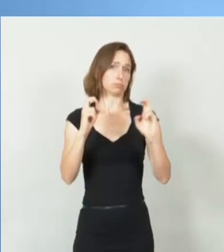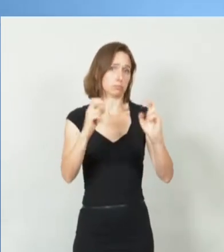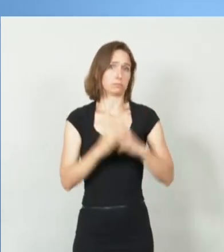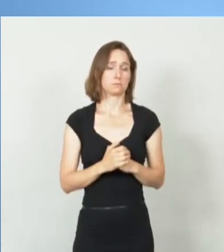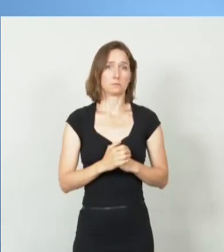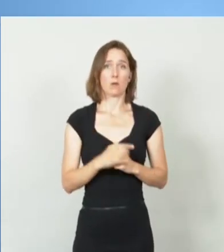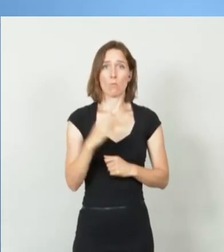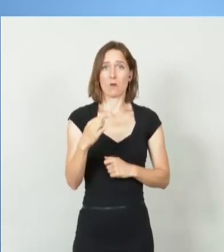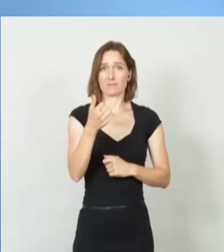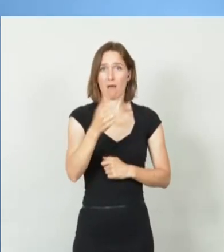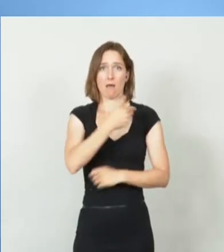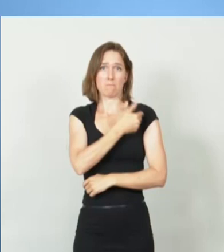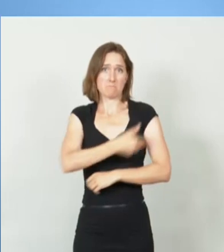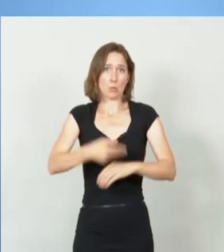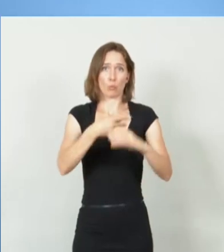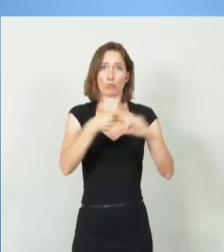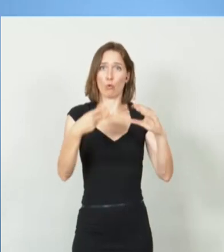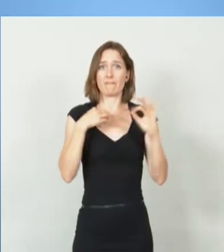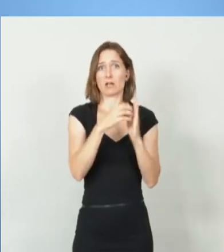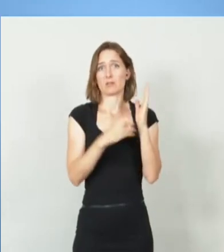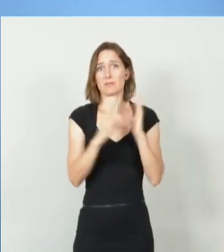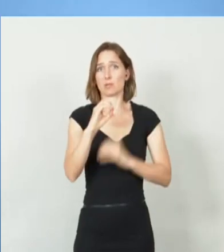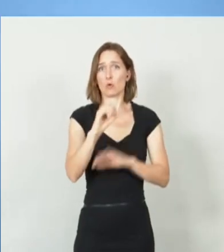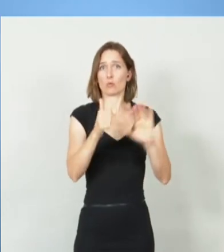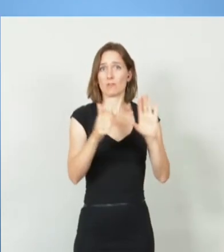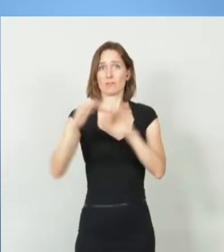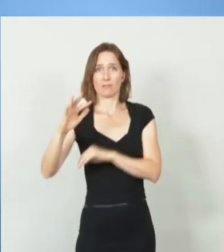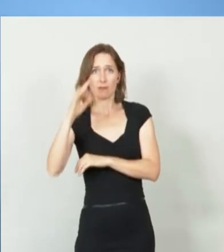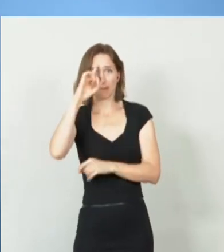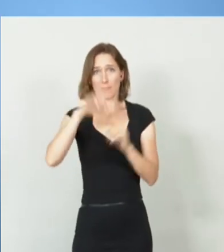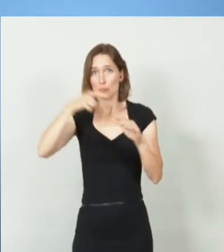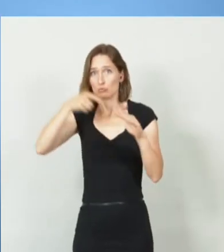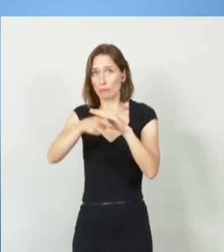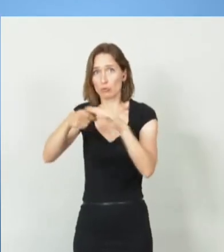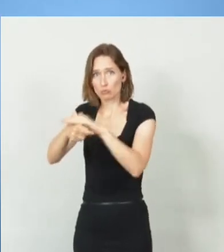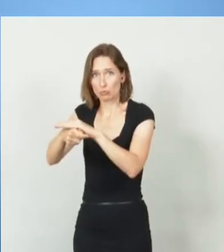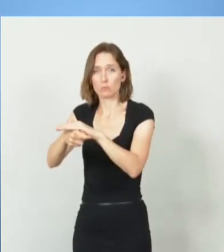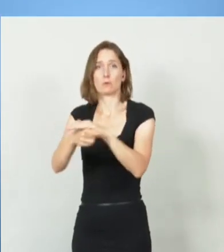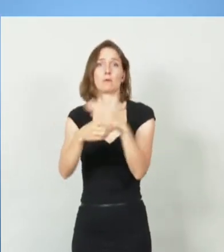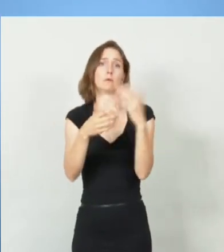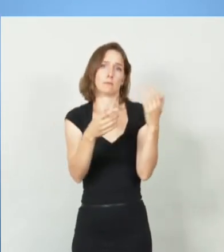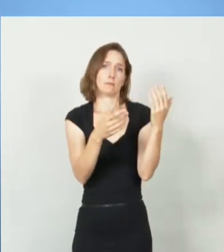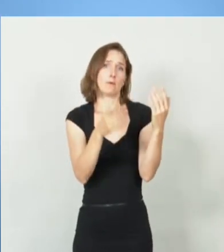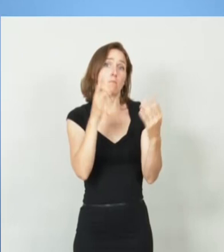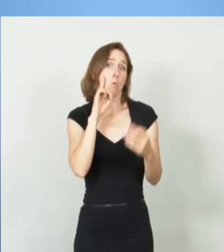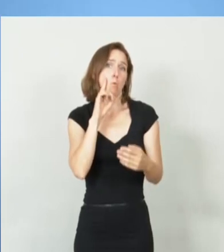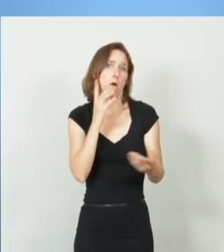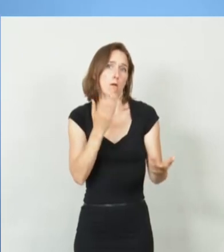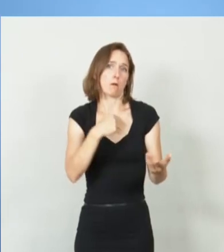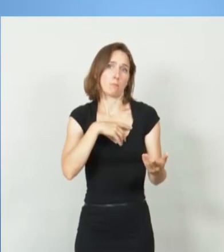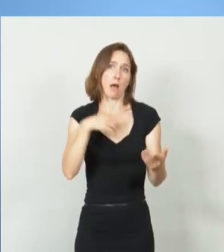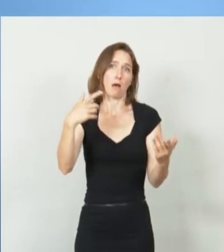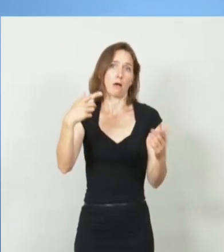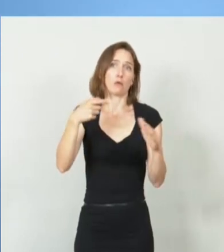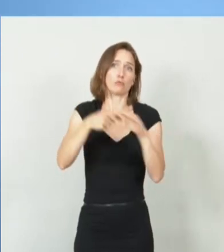million d'euros sur le chapitre 0,65 les subventions liées en fait à la baisse des subventions